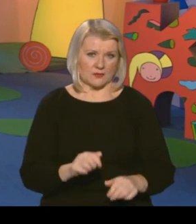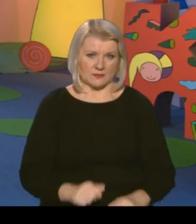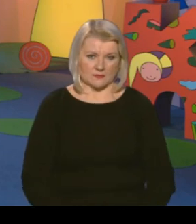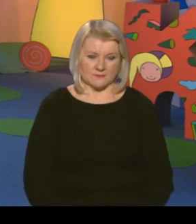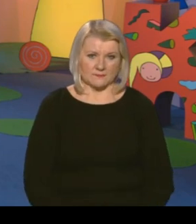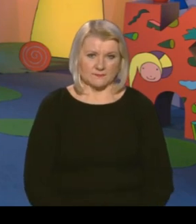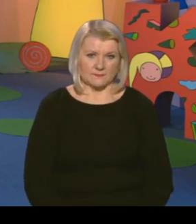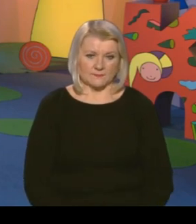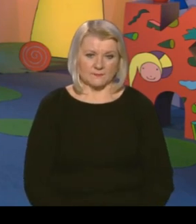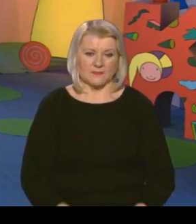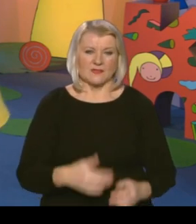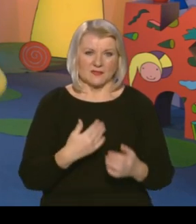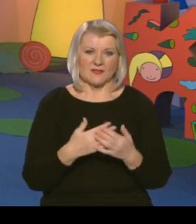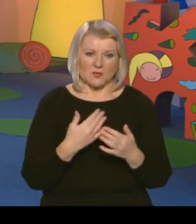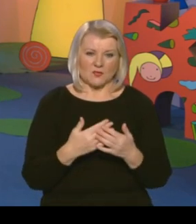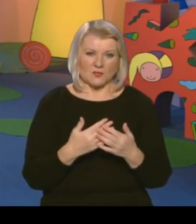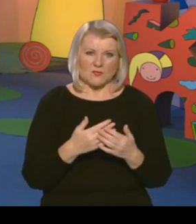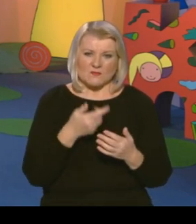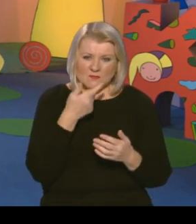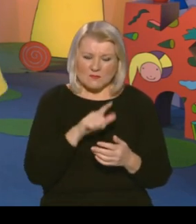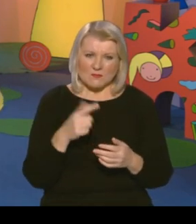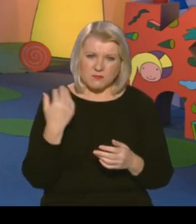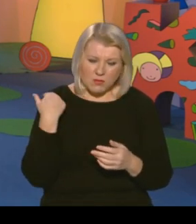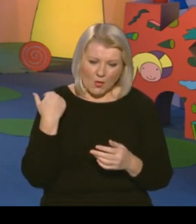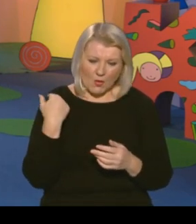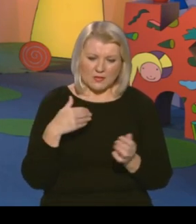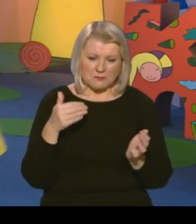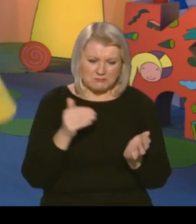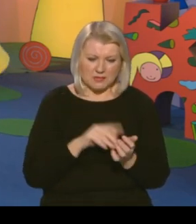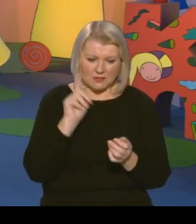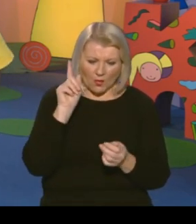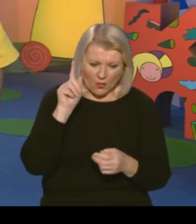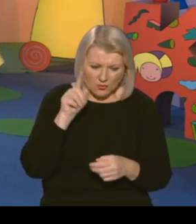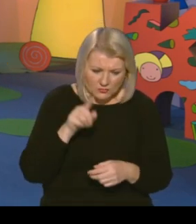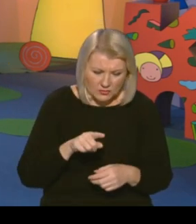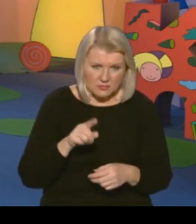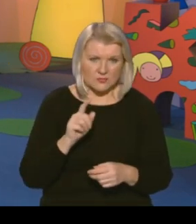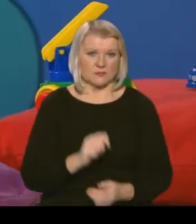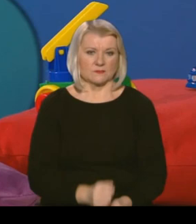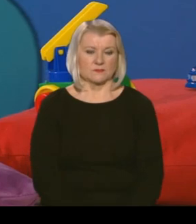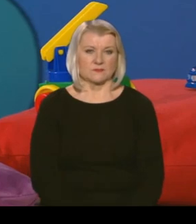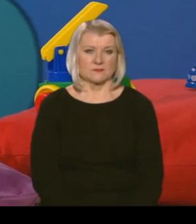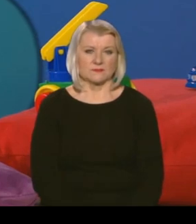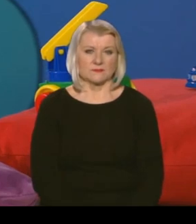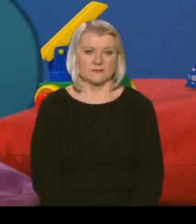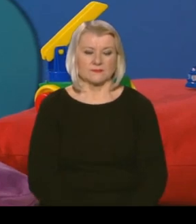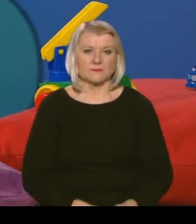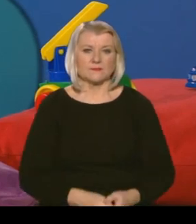zase malé a teď je to bolí, když se mají dolů ohnout.